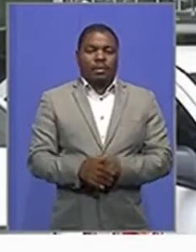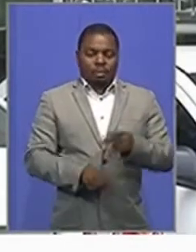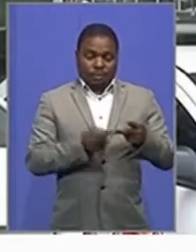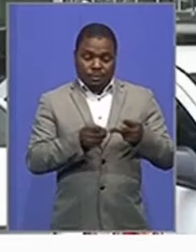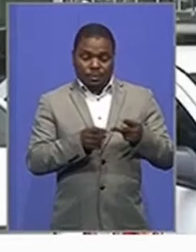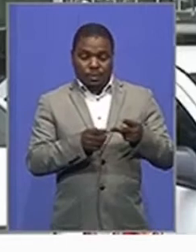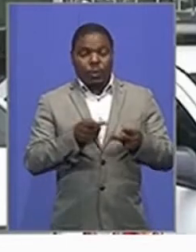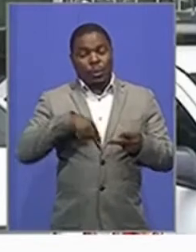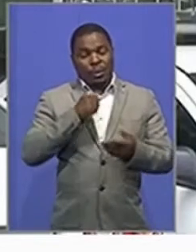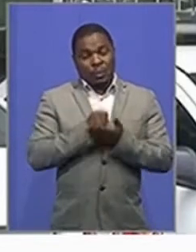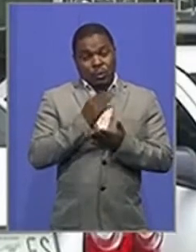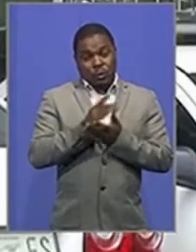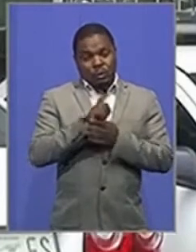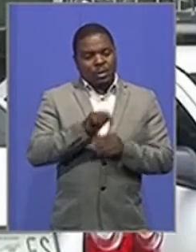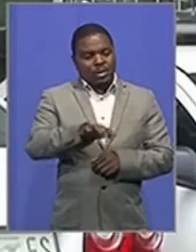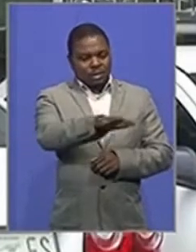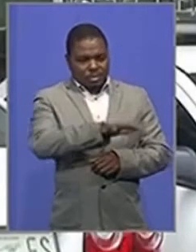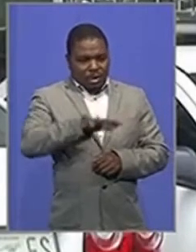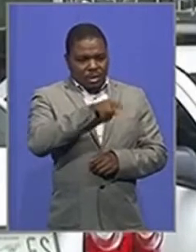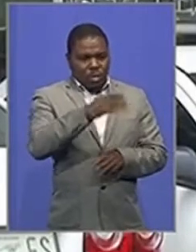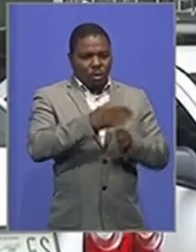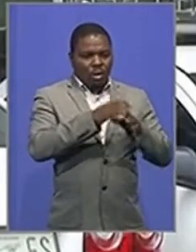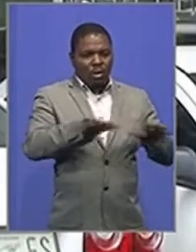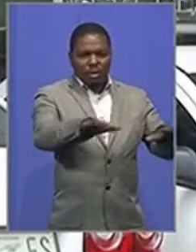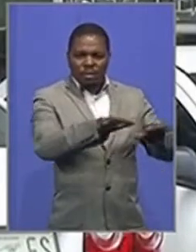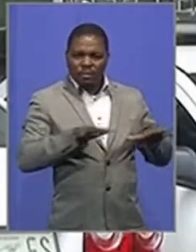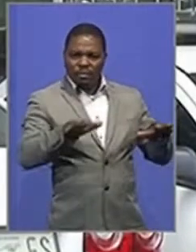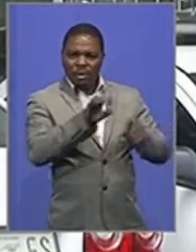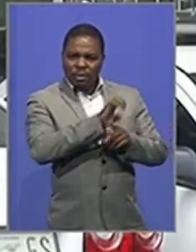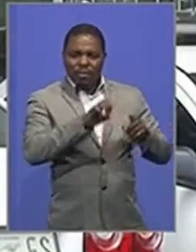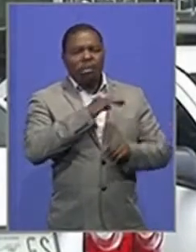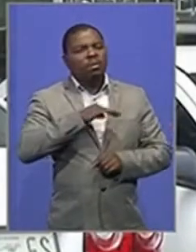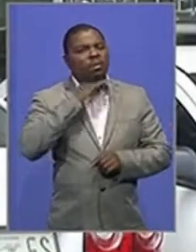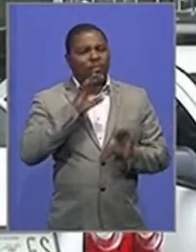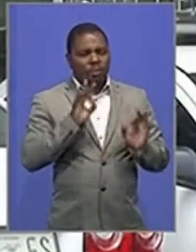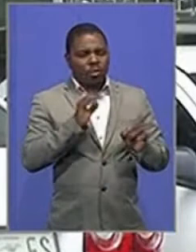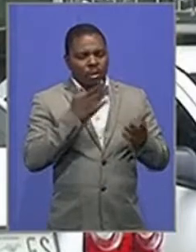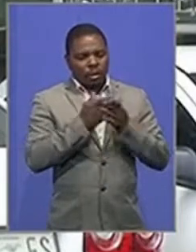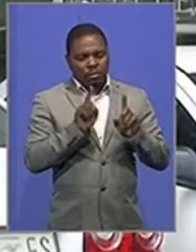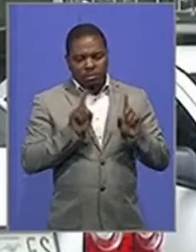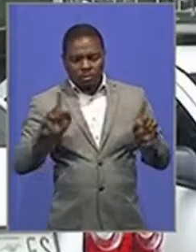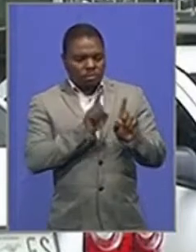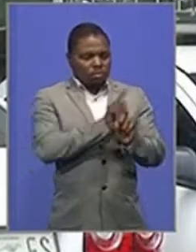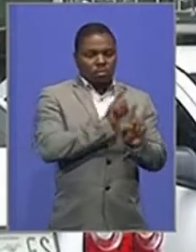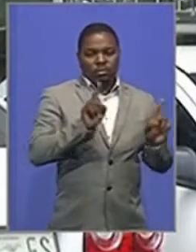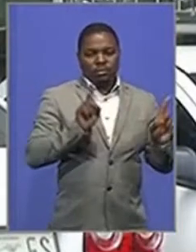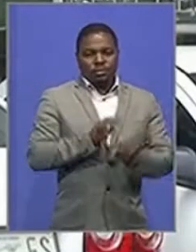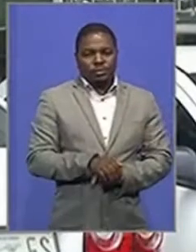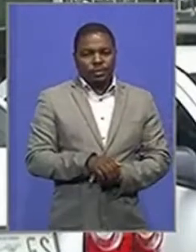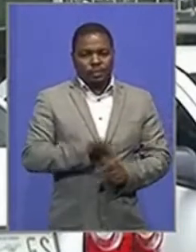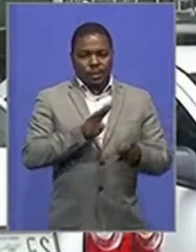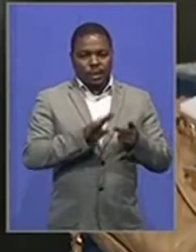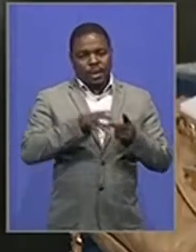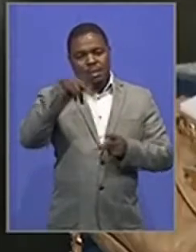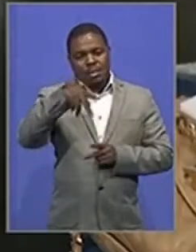hape re etse bonnete ba hore space se ba sebeletsang ho sona se lekane hore ba ka observe social distance ba na le